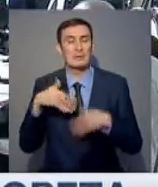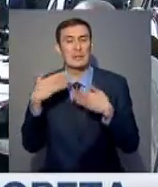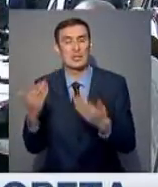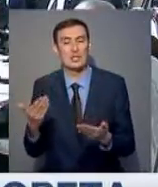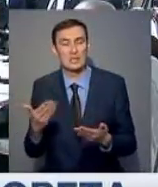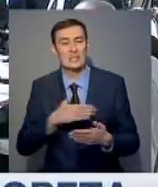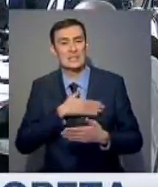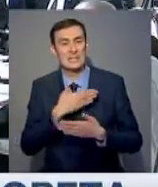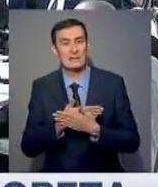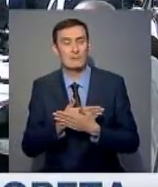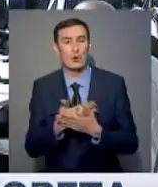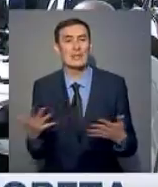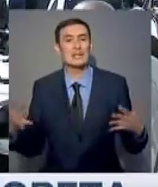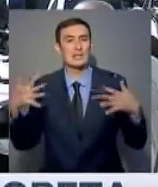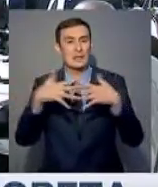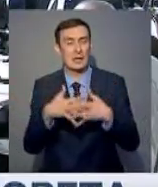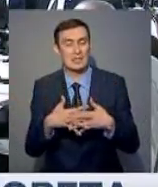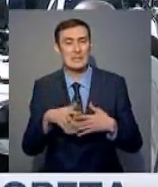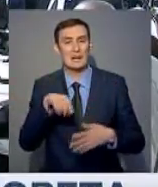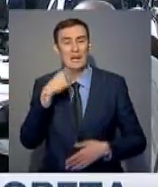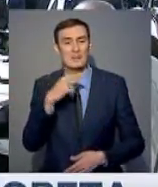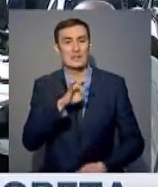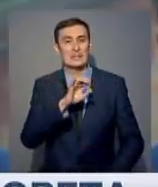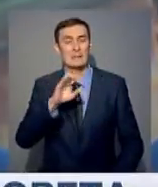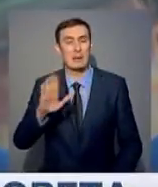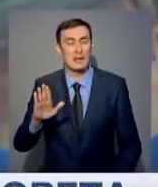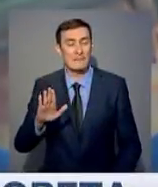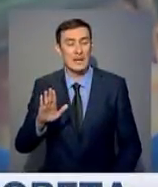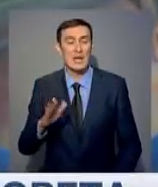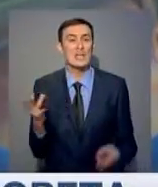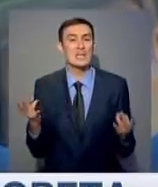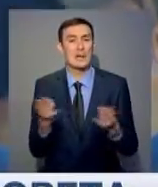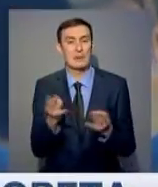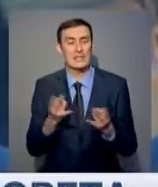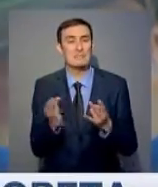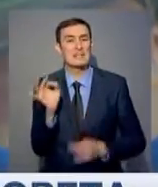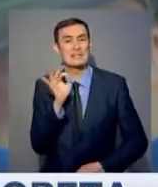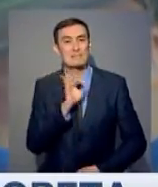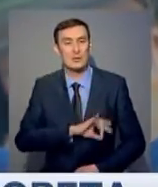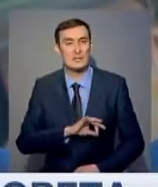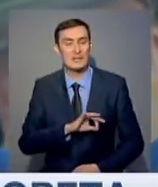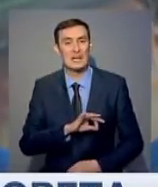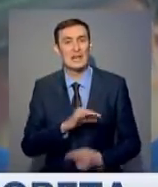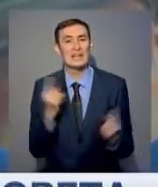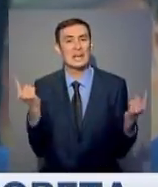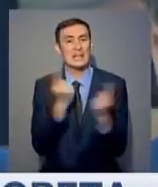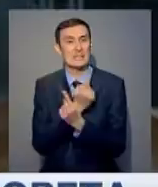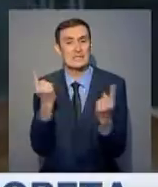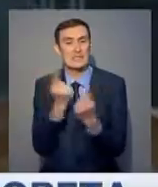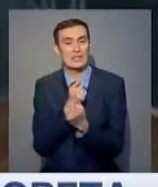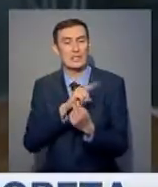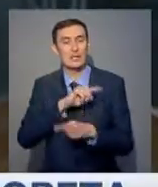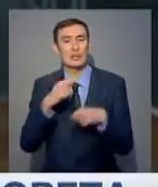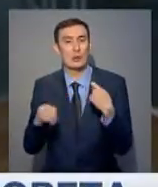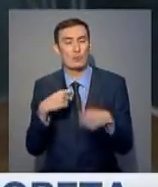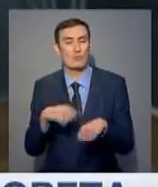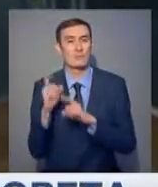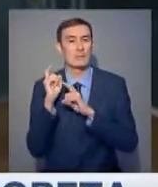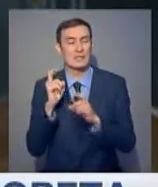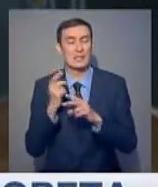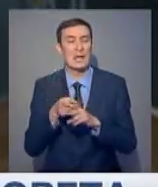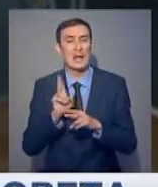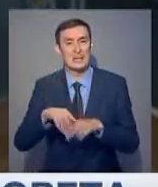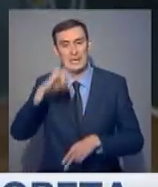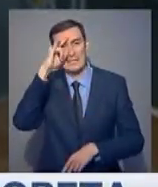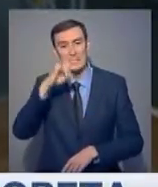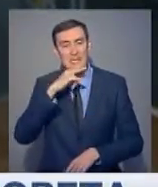по тюркской интеграцией как отметил нурсултан назарбаев необходимо использовать транзитный потенциал стран входящих в совет а это